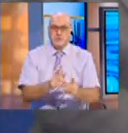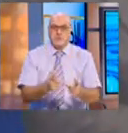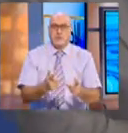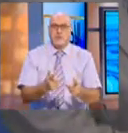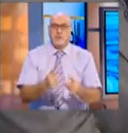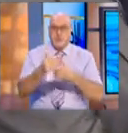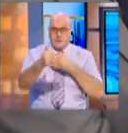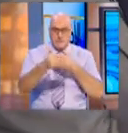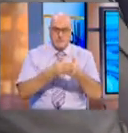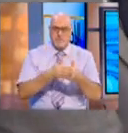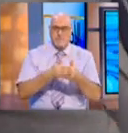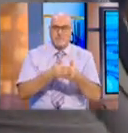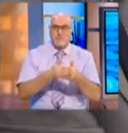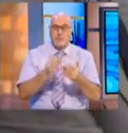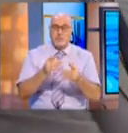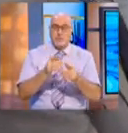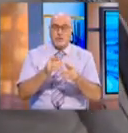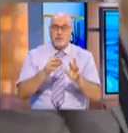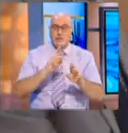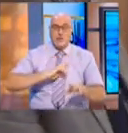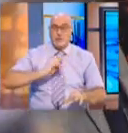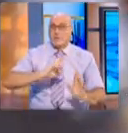المسافة إلى بر الأمان.